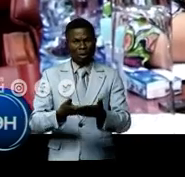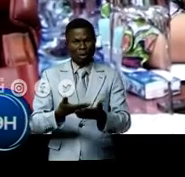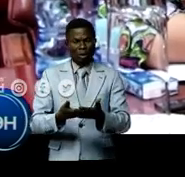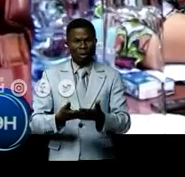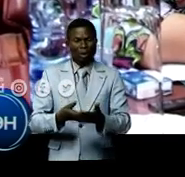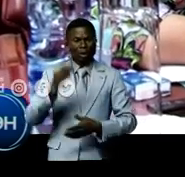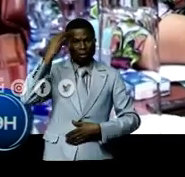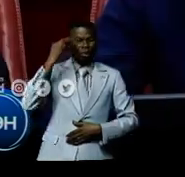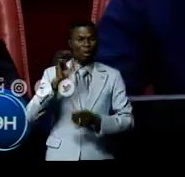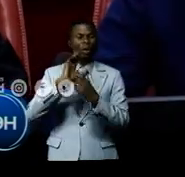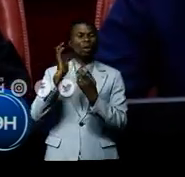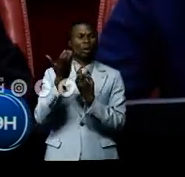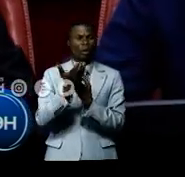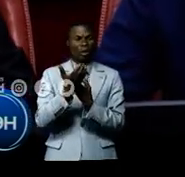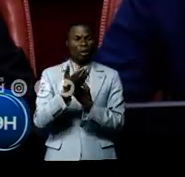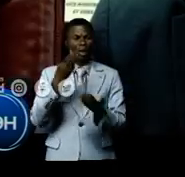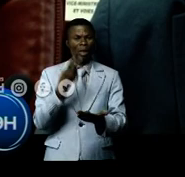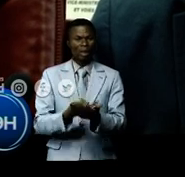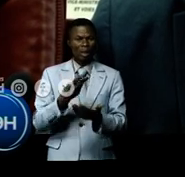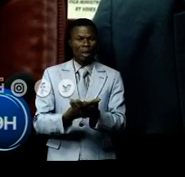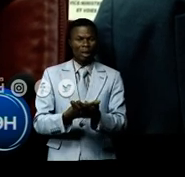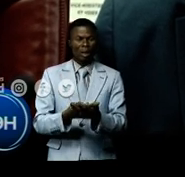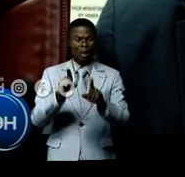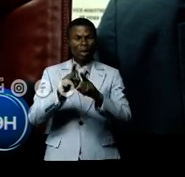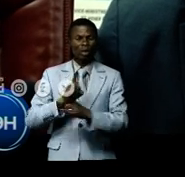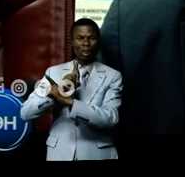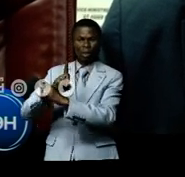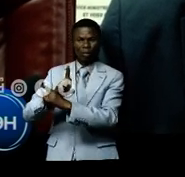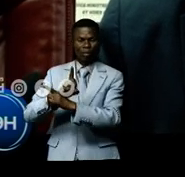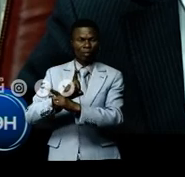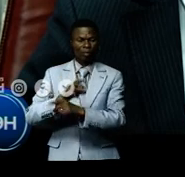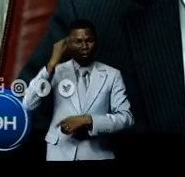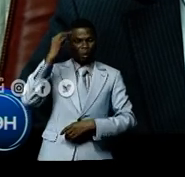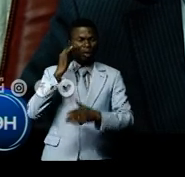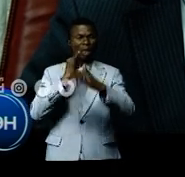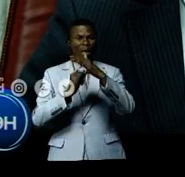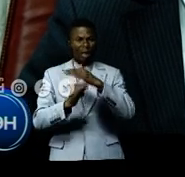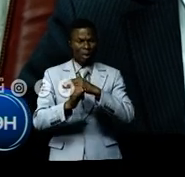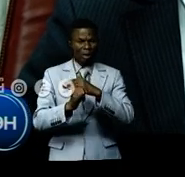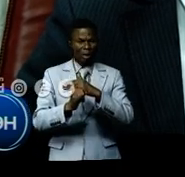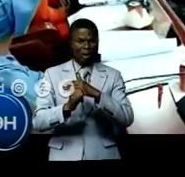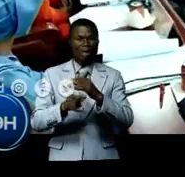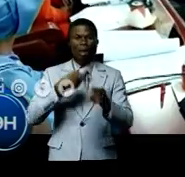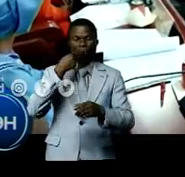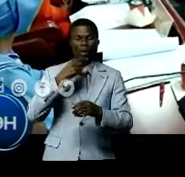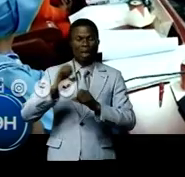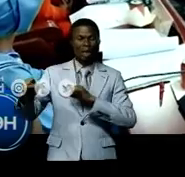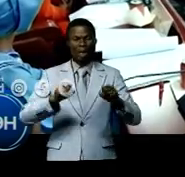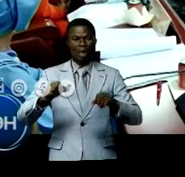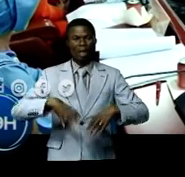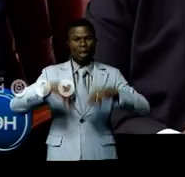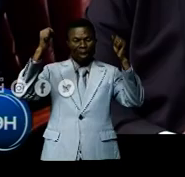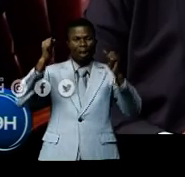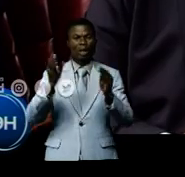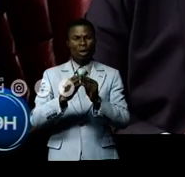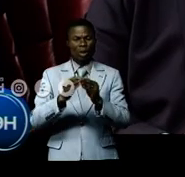Les ministres de la Culture, des Sports, celui de la Défense, comme le ministre de l'Intérieur, ont soumis à examen et appréciation du